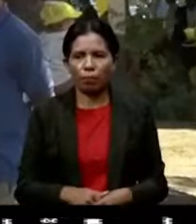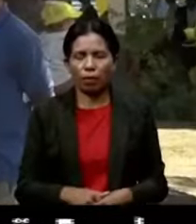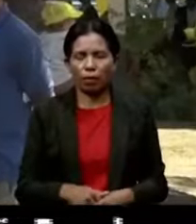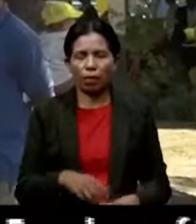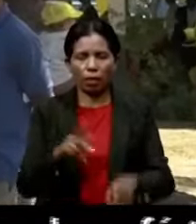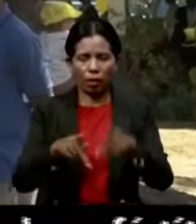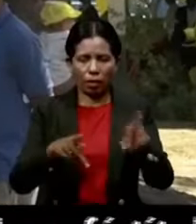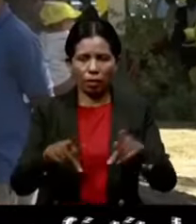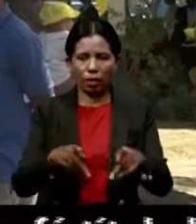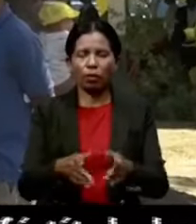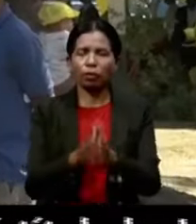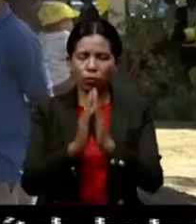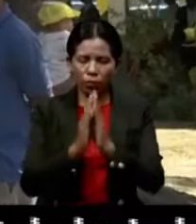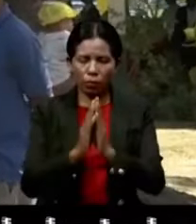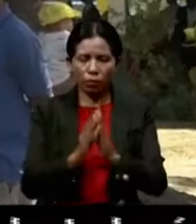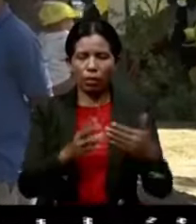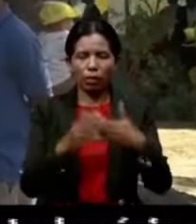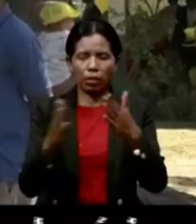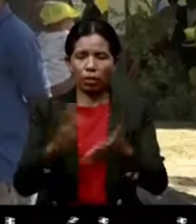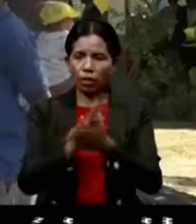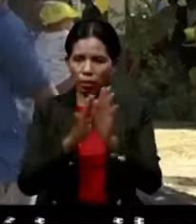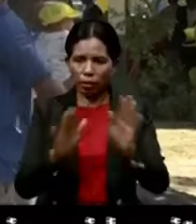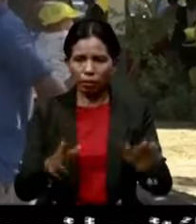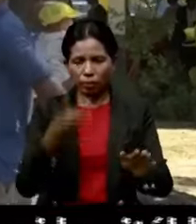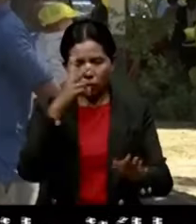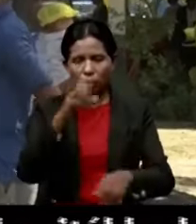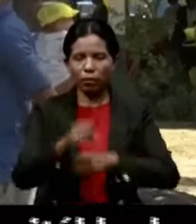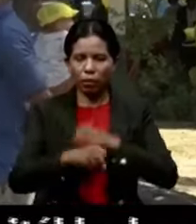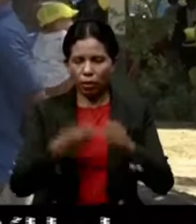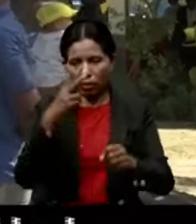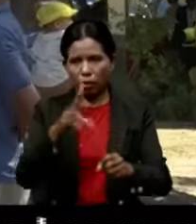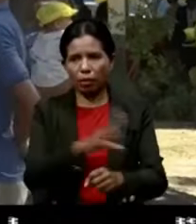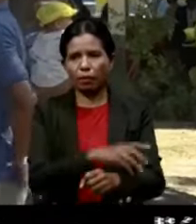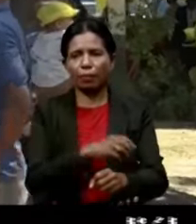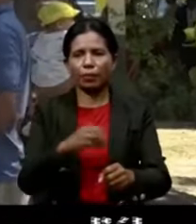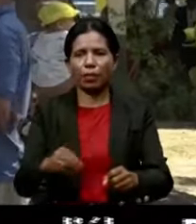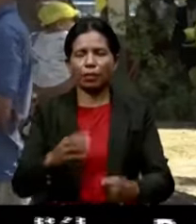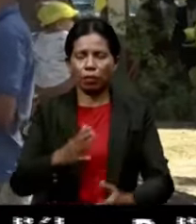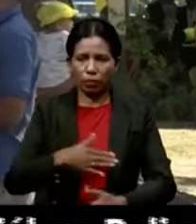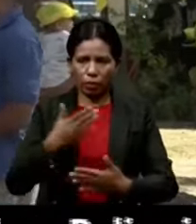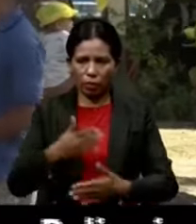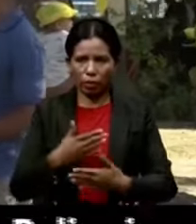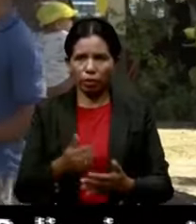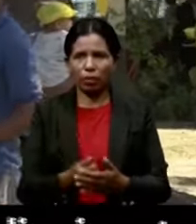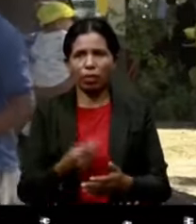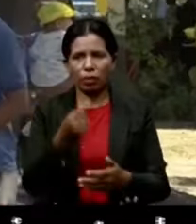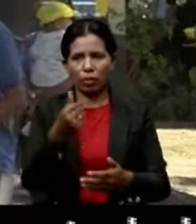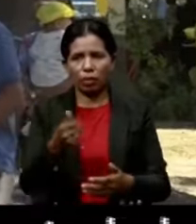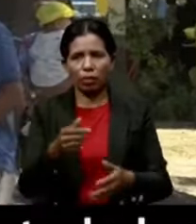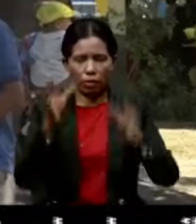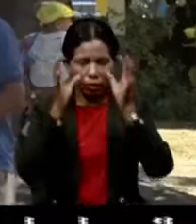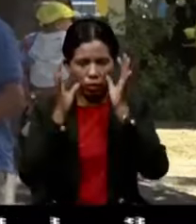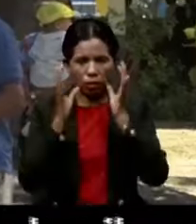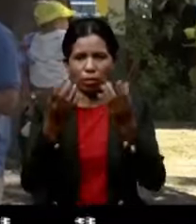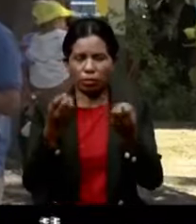tapofu kusurit mana ulu sira mengunidari kode hari itu nesu saroterus ini be mak kontenti itu an ini be mak tristi